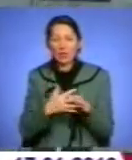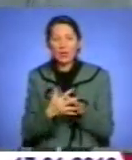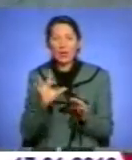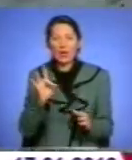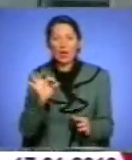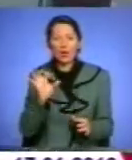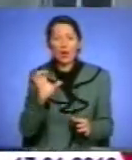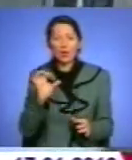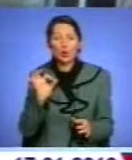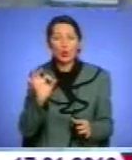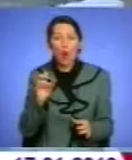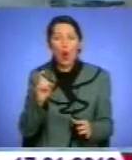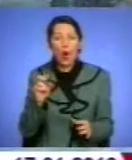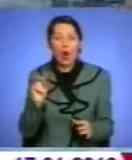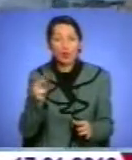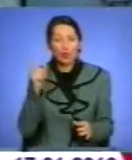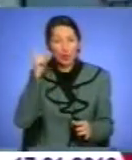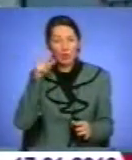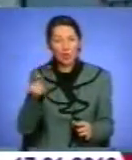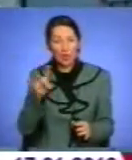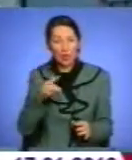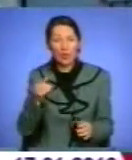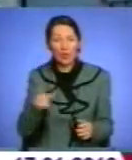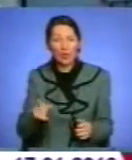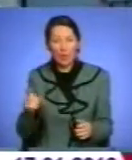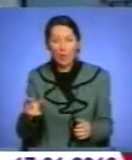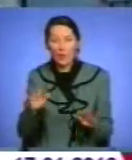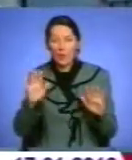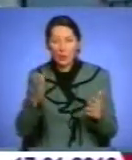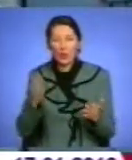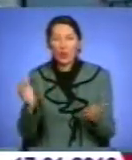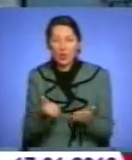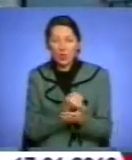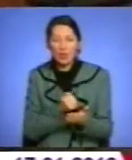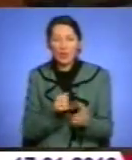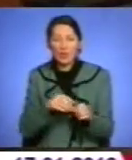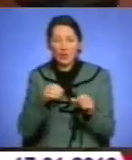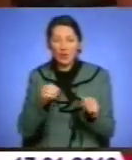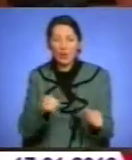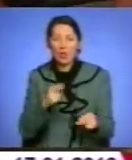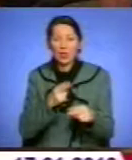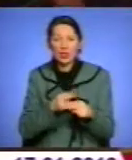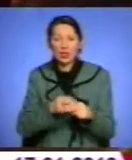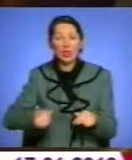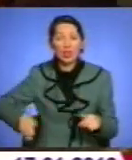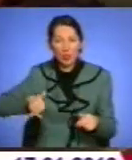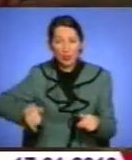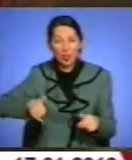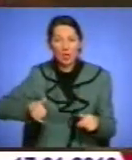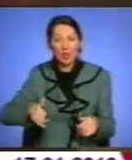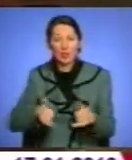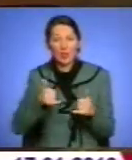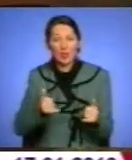Росохач Чортківського району жителі випадково натрапили на закопану в землі залізну валізу, призначену для зберігання